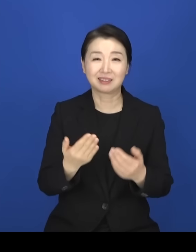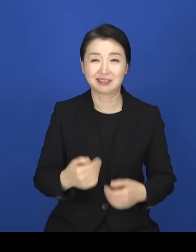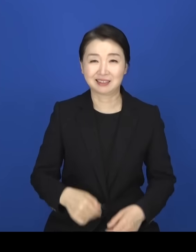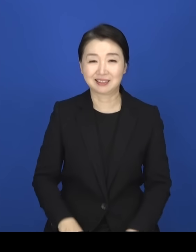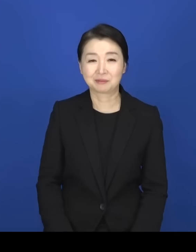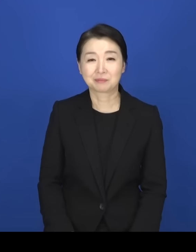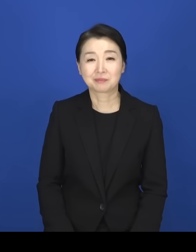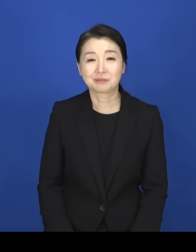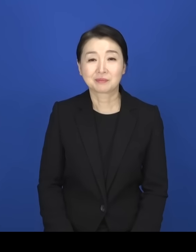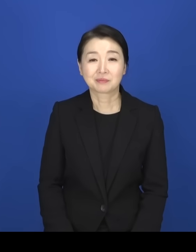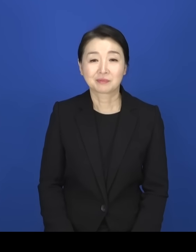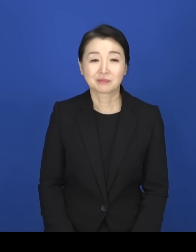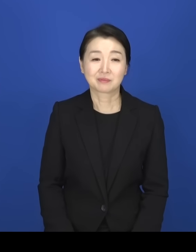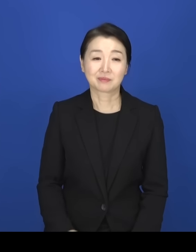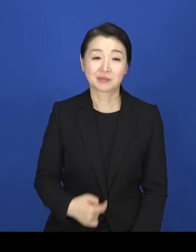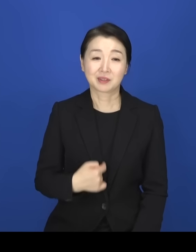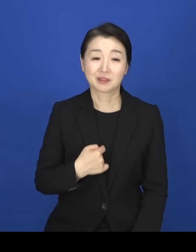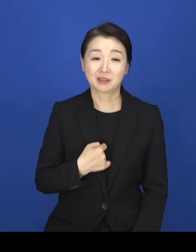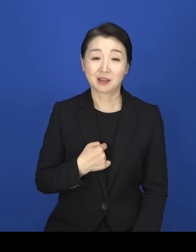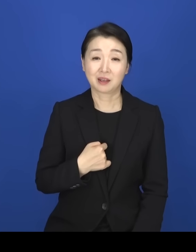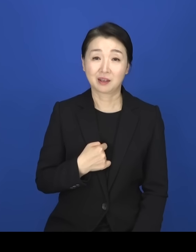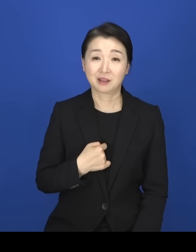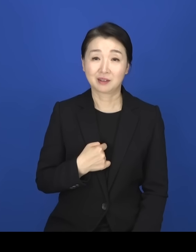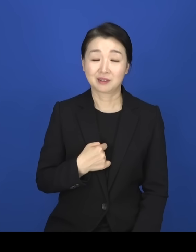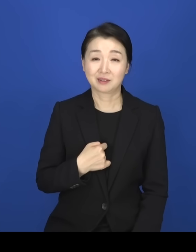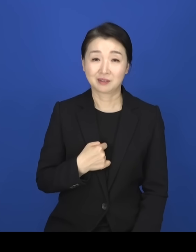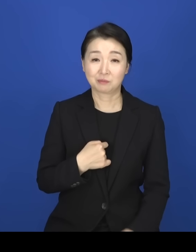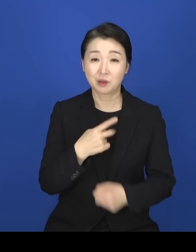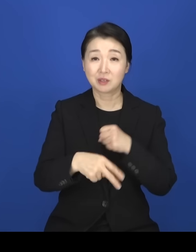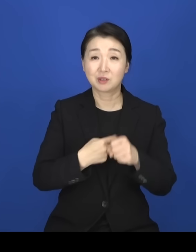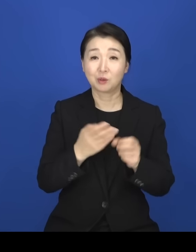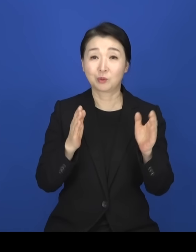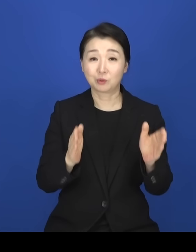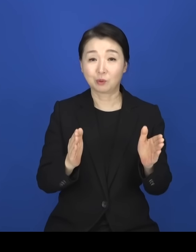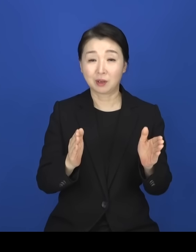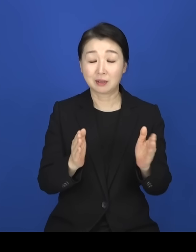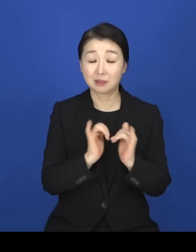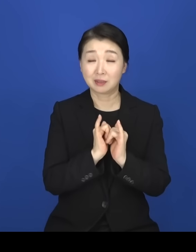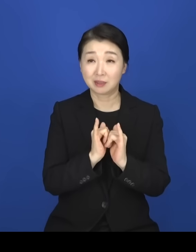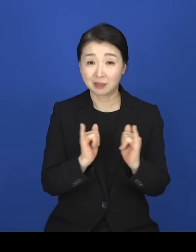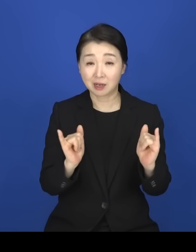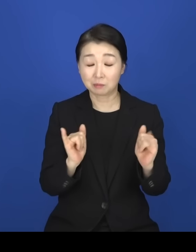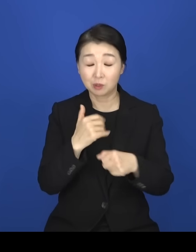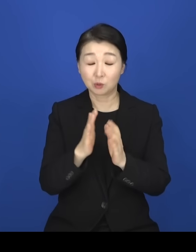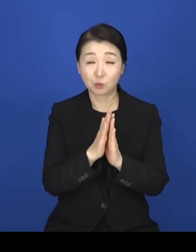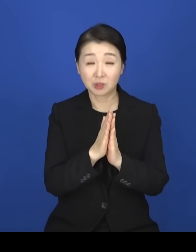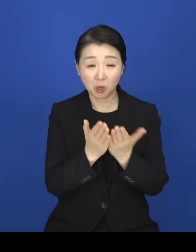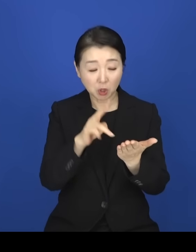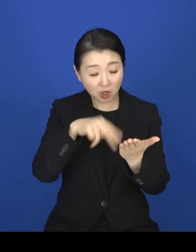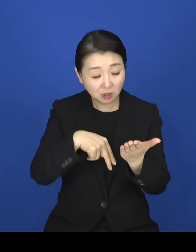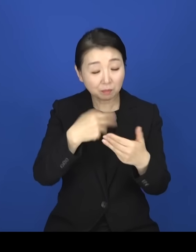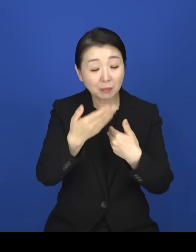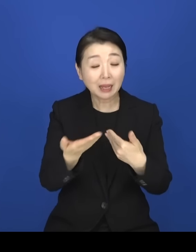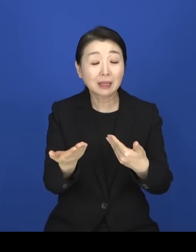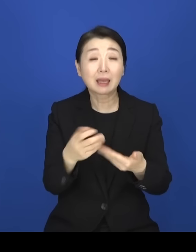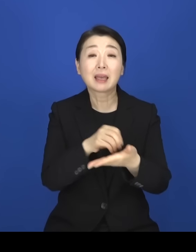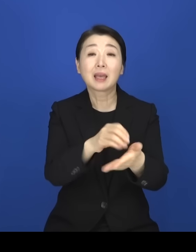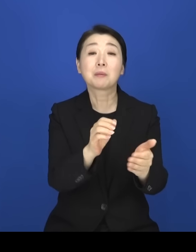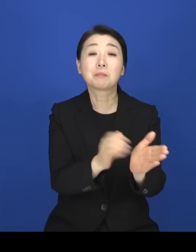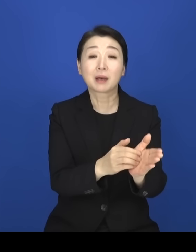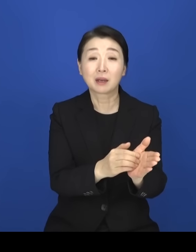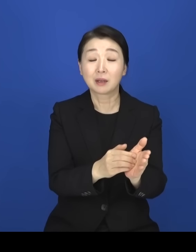제가 제가 사실은 그 2년 동안 엄청 많은 사람들을 그 통독반에 넣었거든요. 예. 저희 어머니